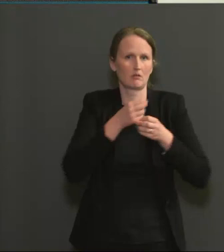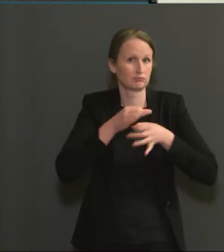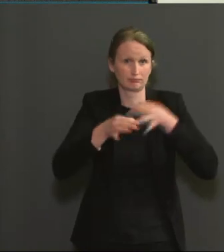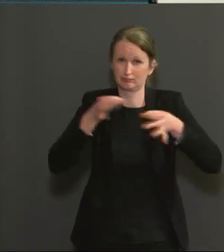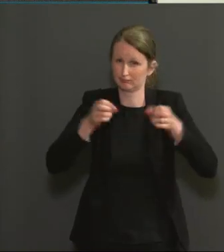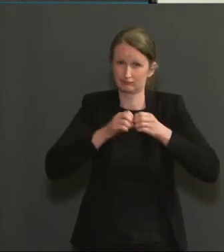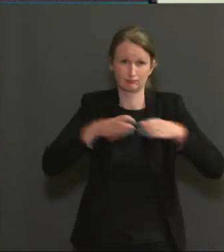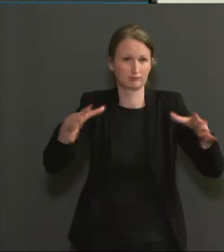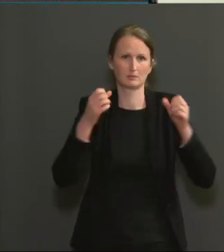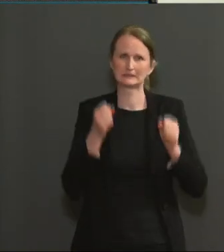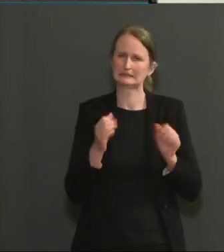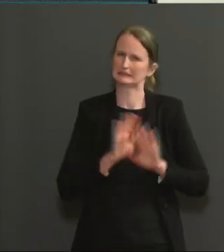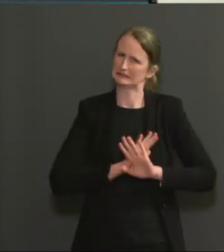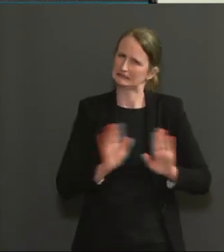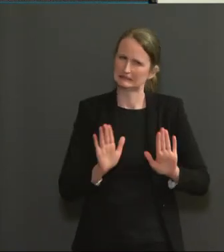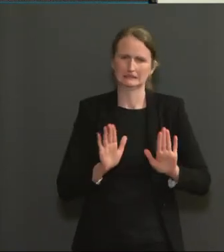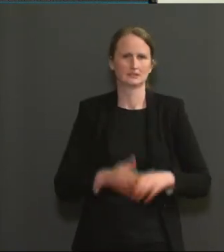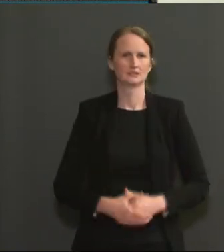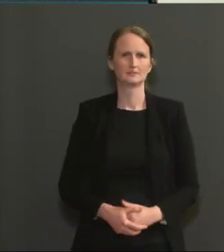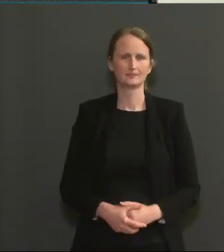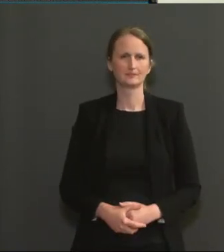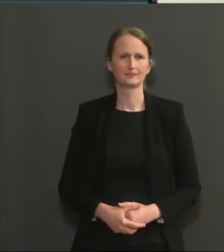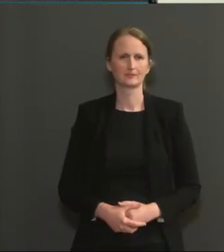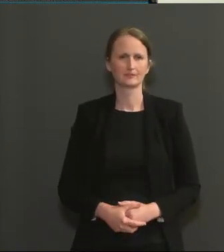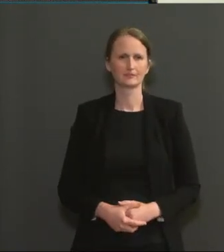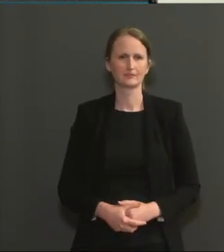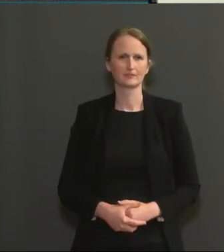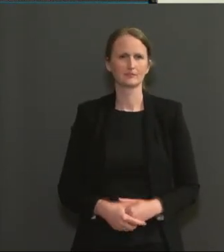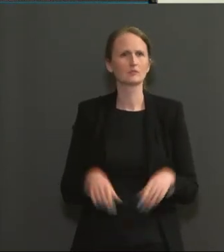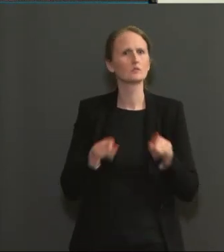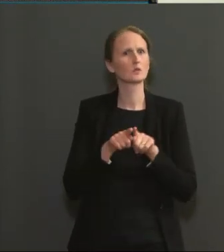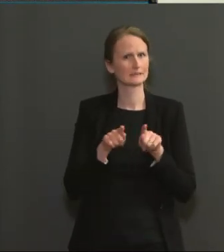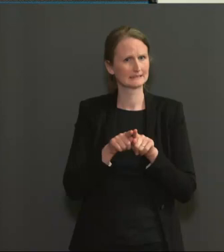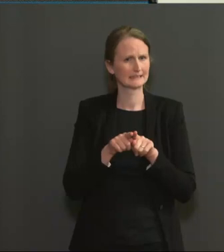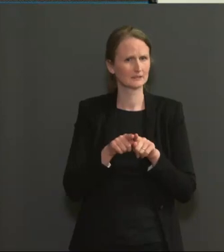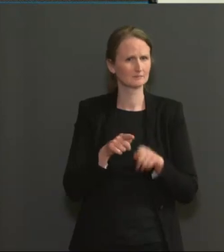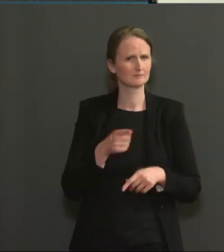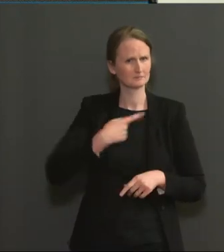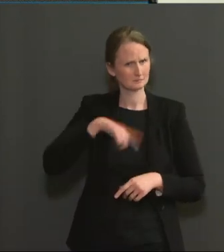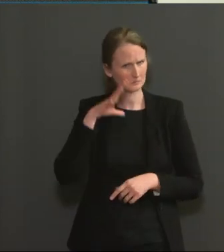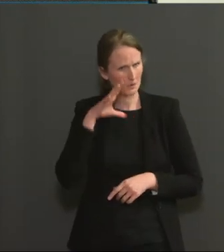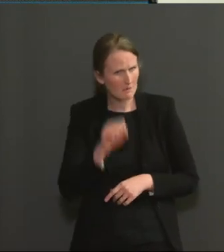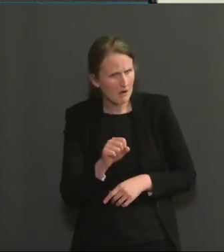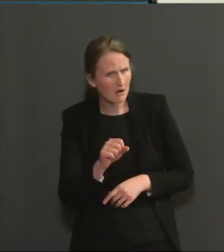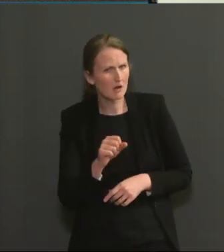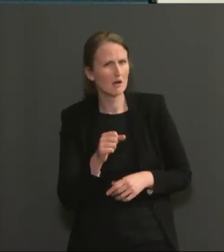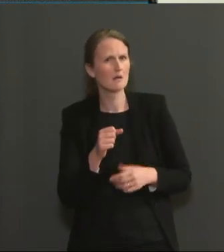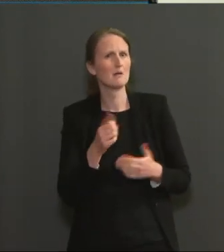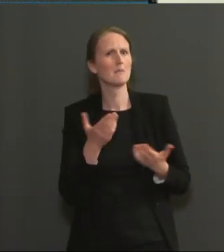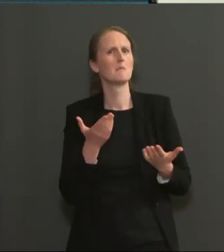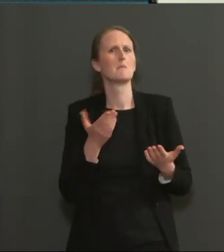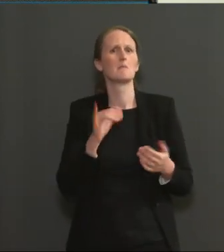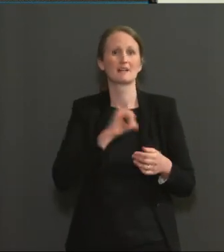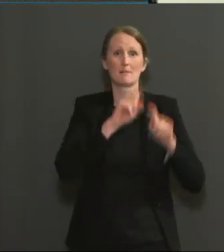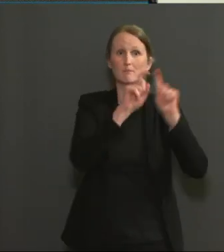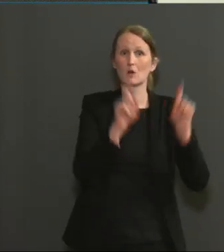es par ailleurs on voit également que dans un certain nombre de provinces entre autres en Flandre et en